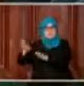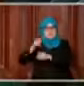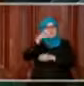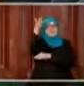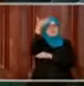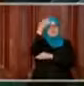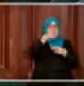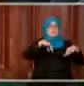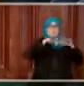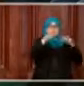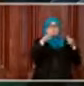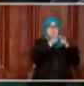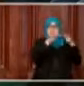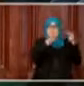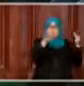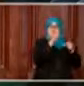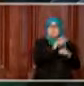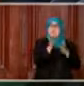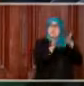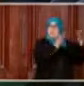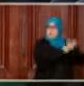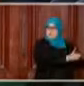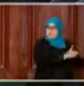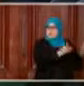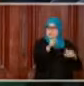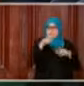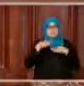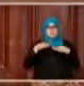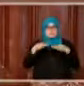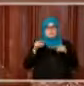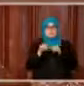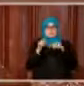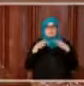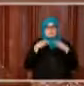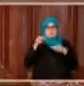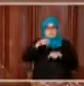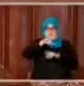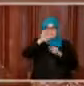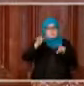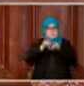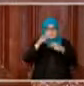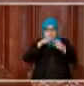فمثل هذه الحسابات هي كالحشرات في الثمار،